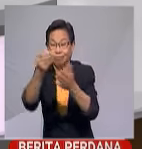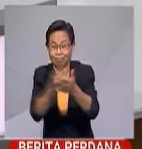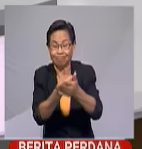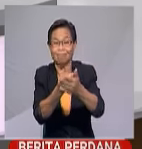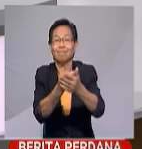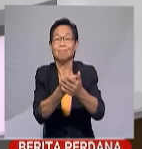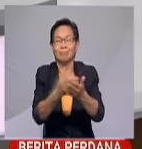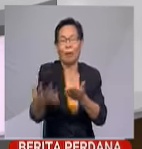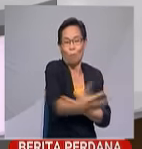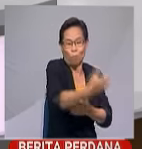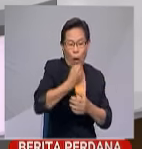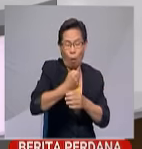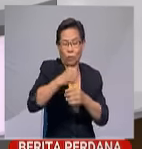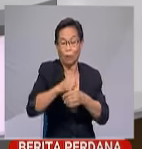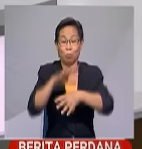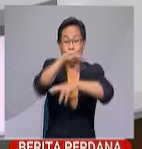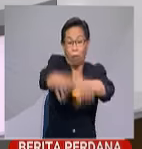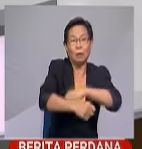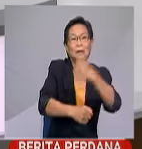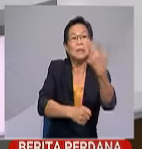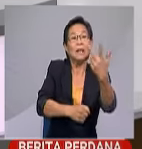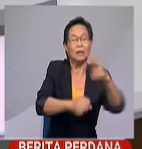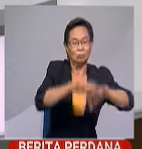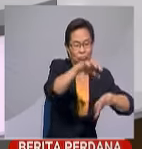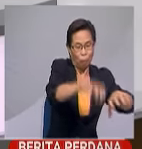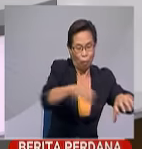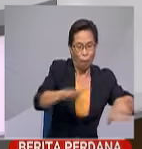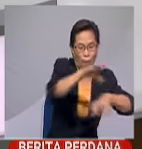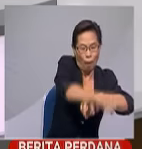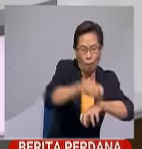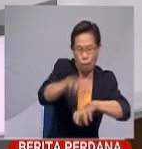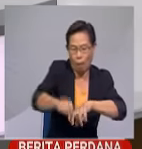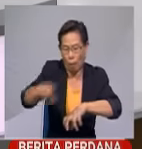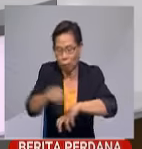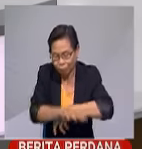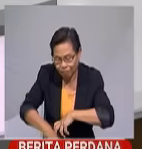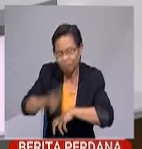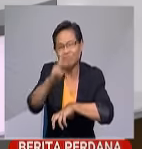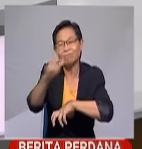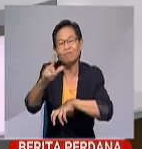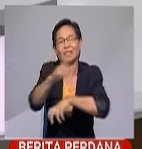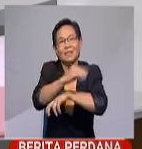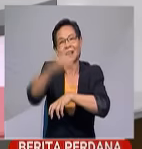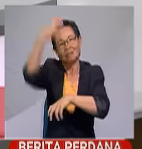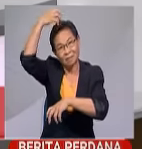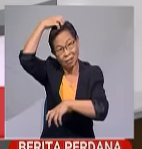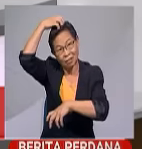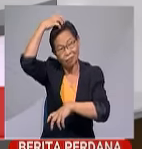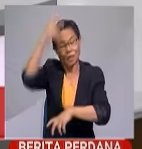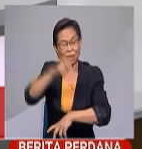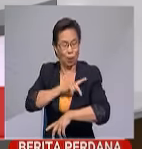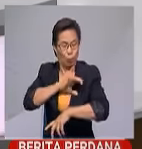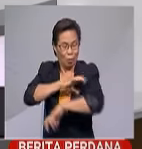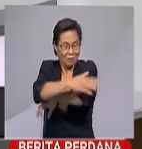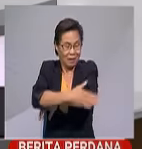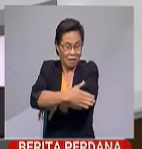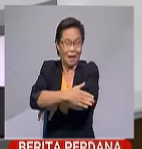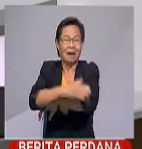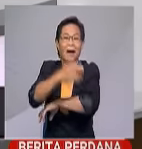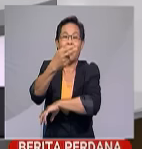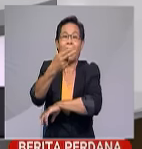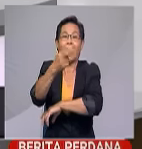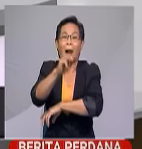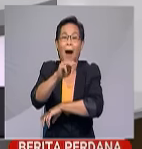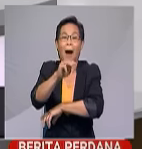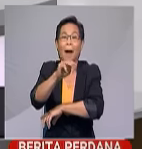RM144.9 juta dirampas dalam serbuan di tiga lokasi berasingan di sekitar Kuala Lumpur dan Selangor. Menurut Ketua Polis Negara Tan Sri